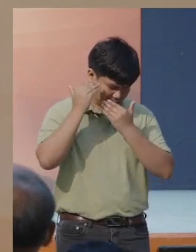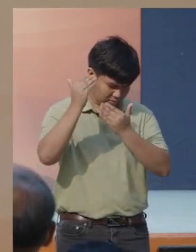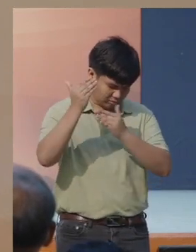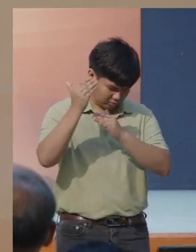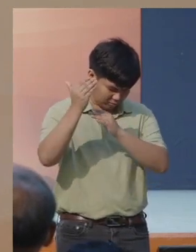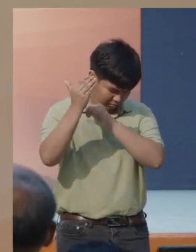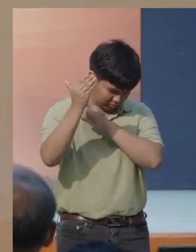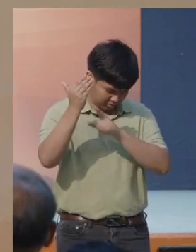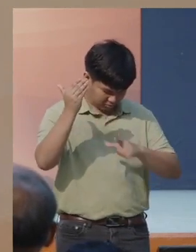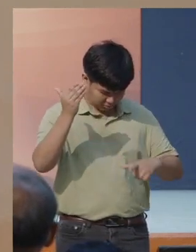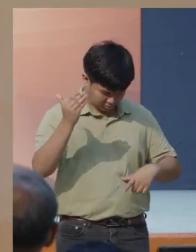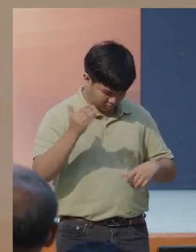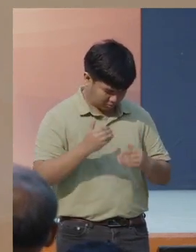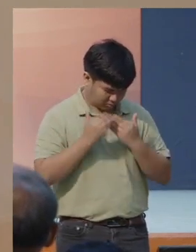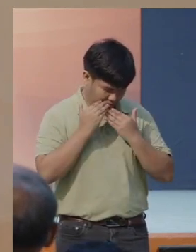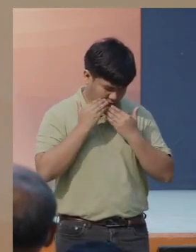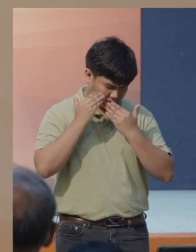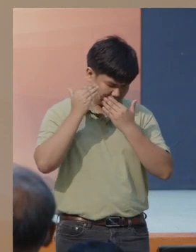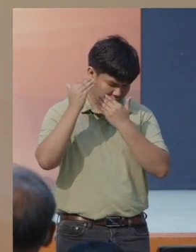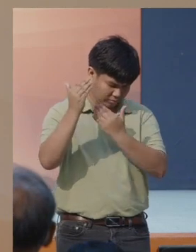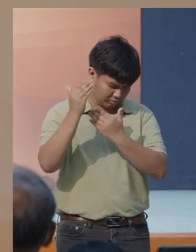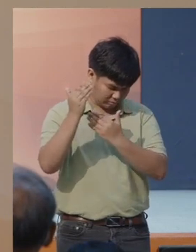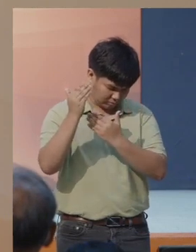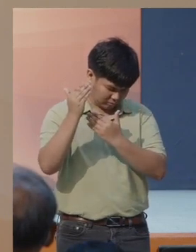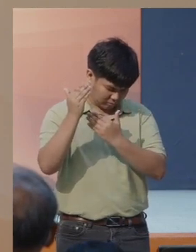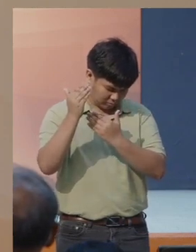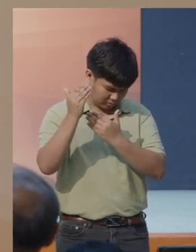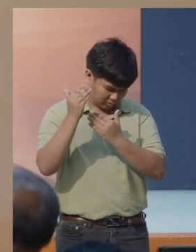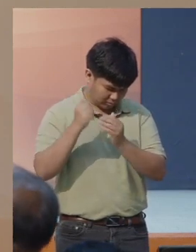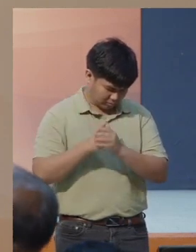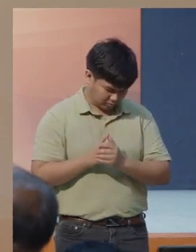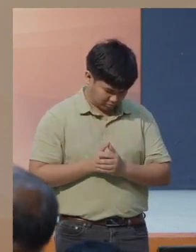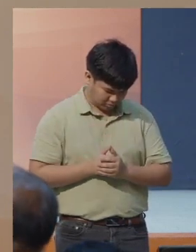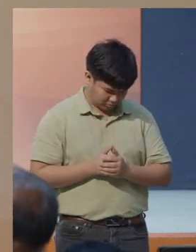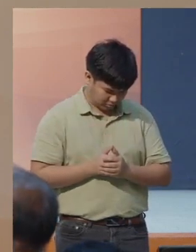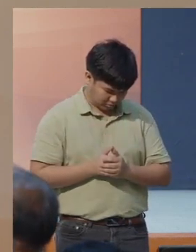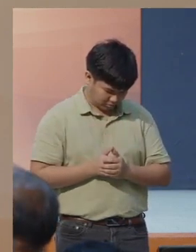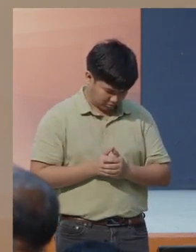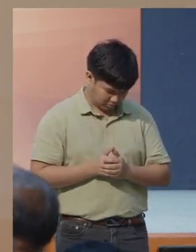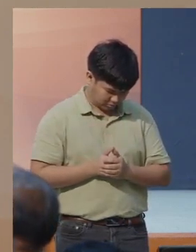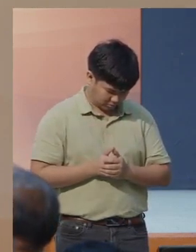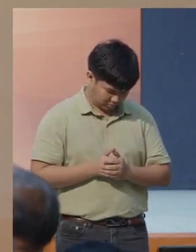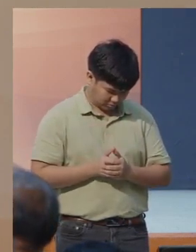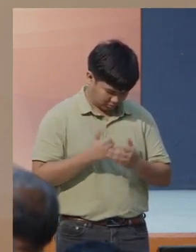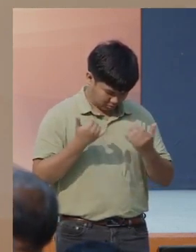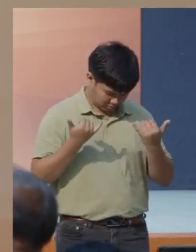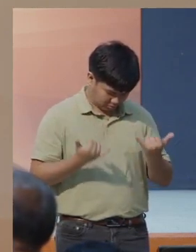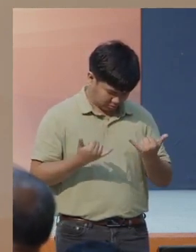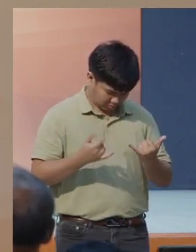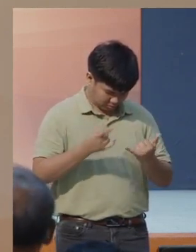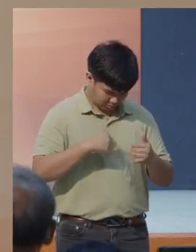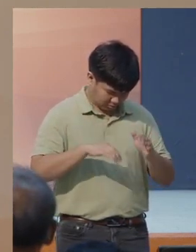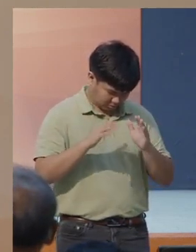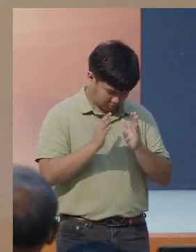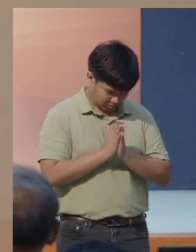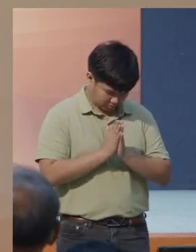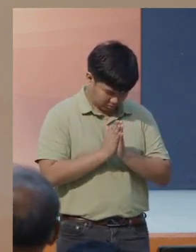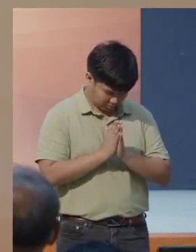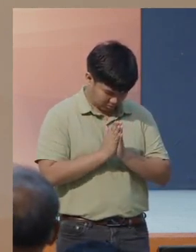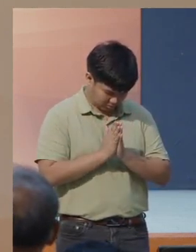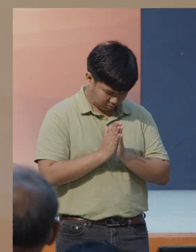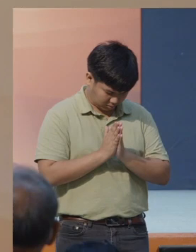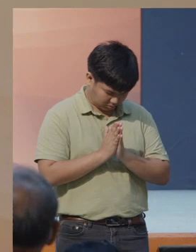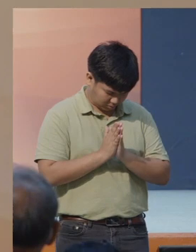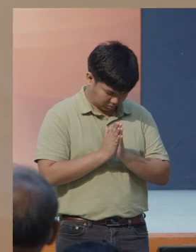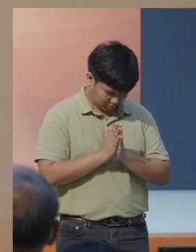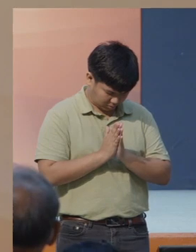Ama. Salamat. Kaya naman po, nais ko pong ipanalangin ang aking